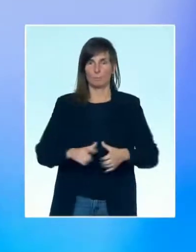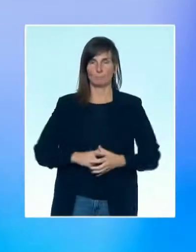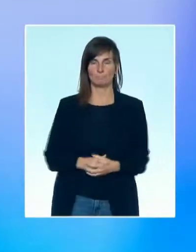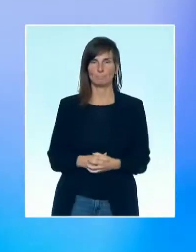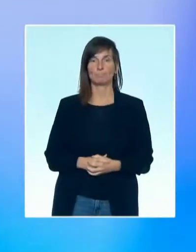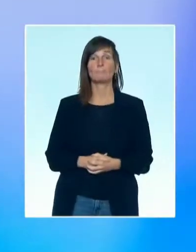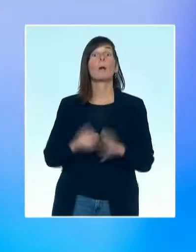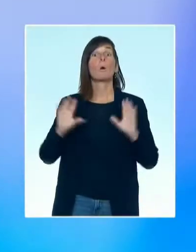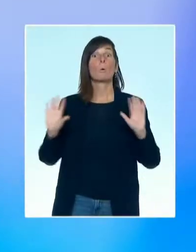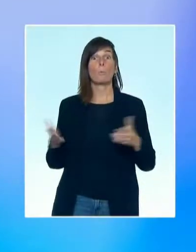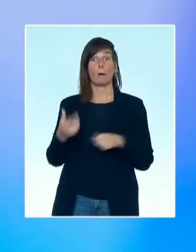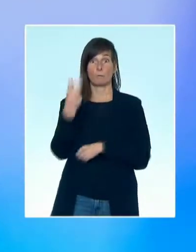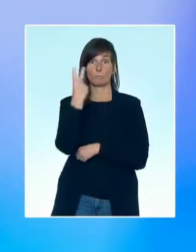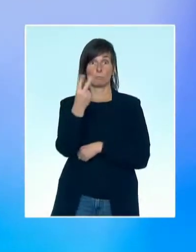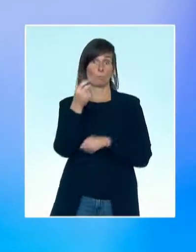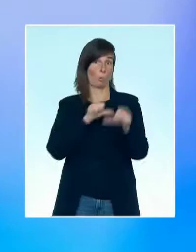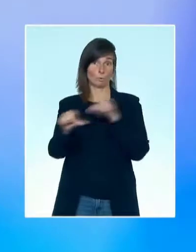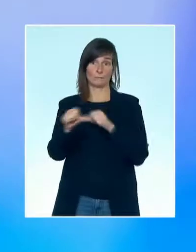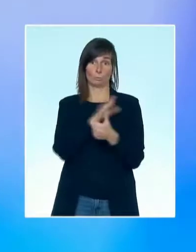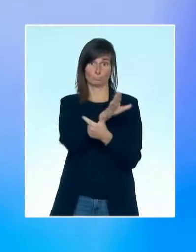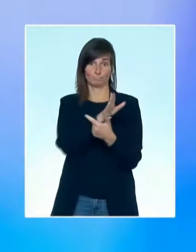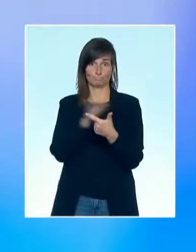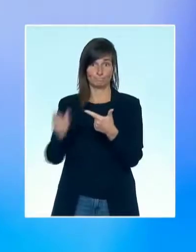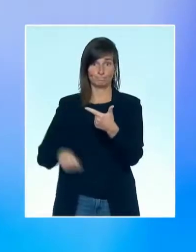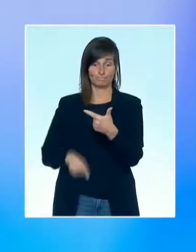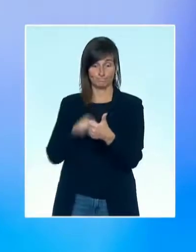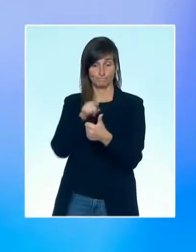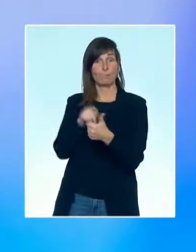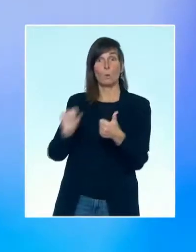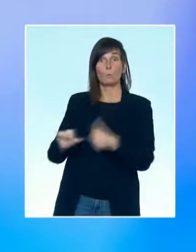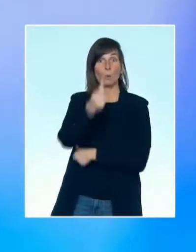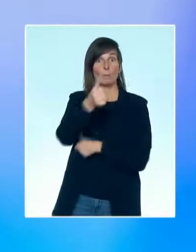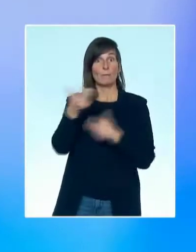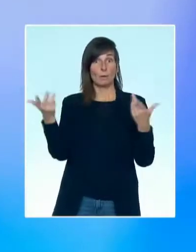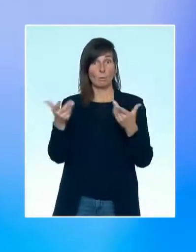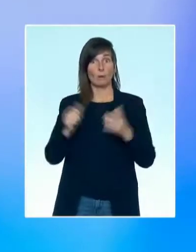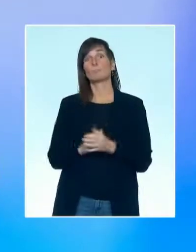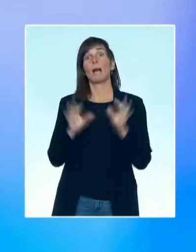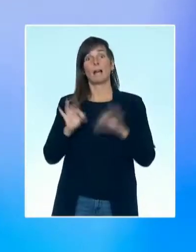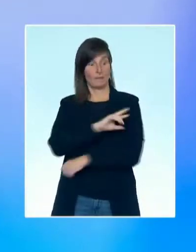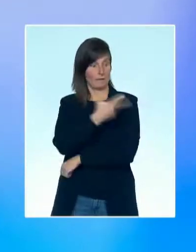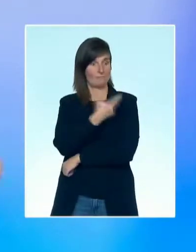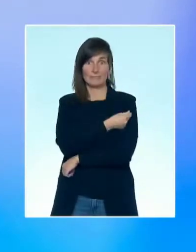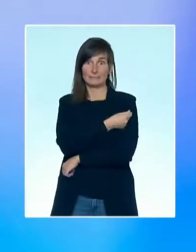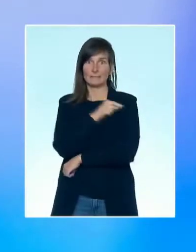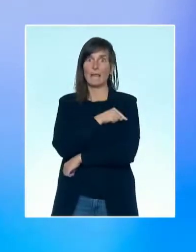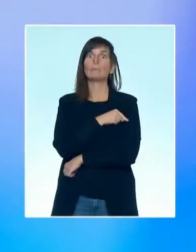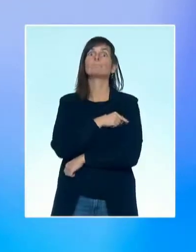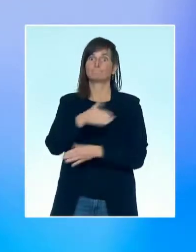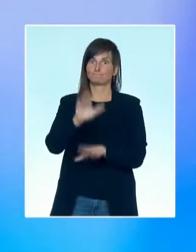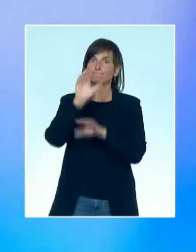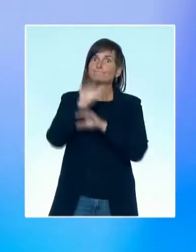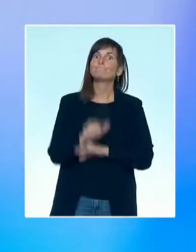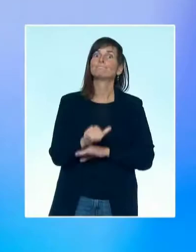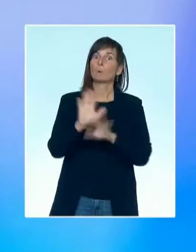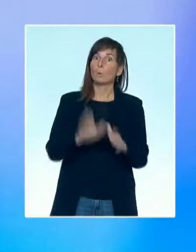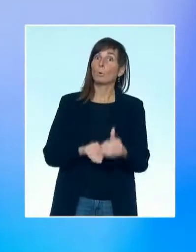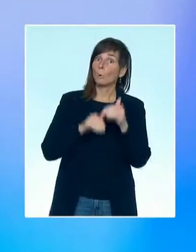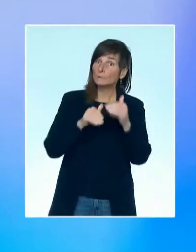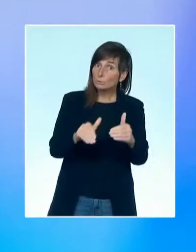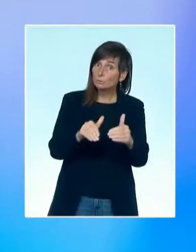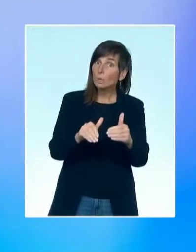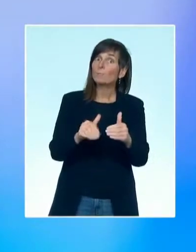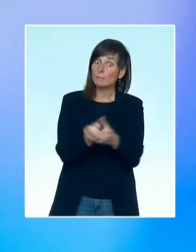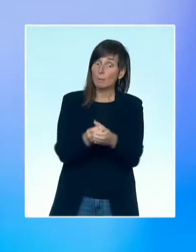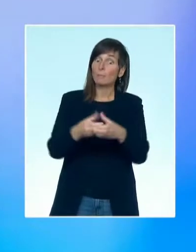cela 2 conditions. La première, c'est de conserver notre bouclier vaccinal et même de